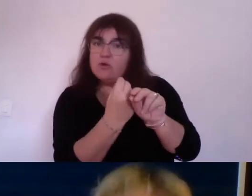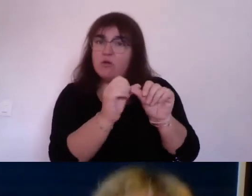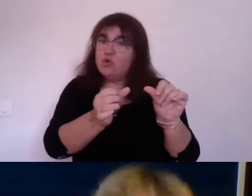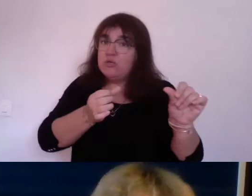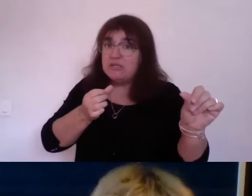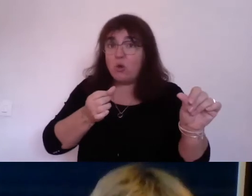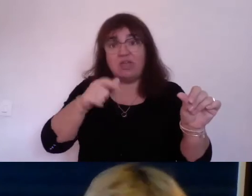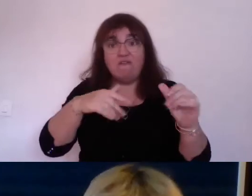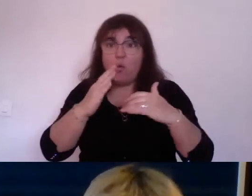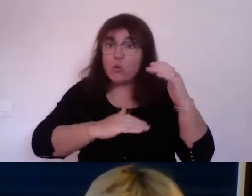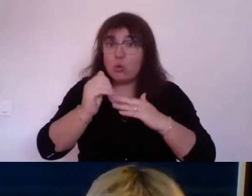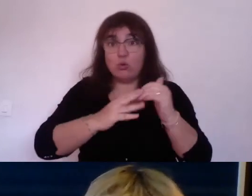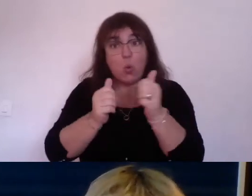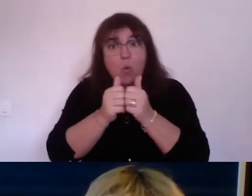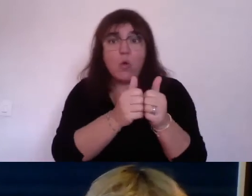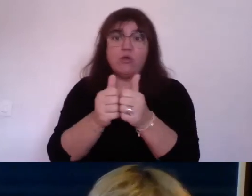de le construire ensemble.